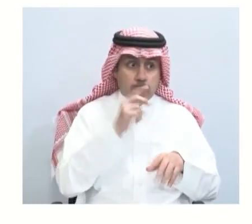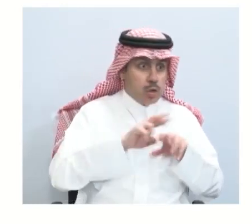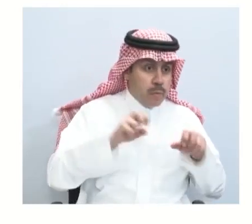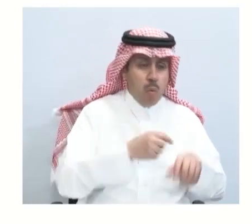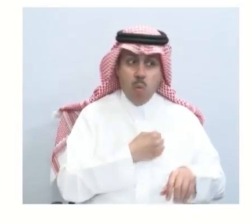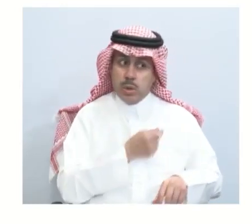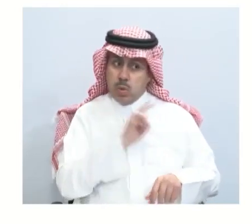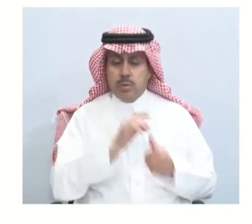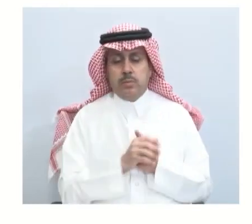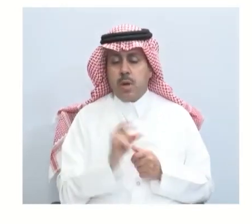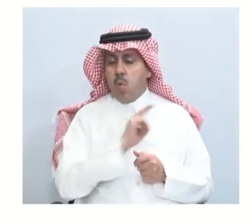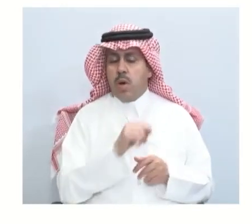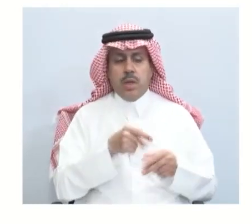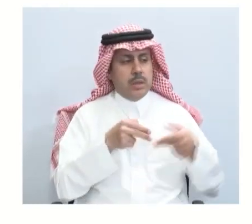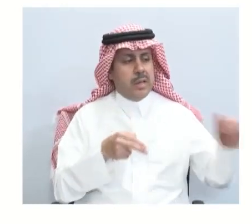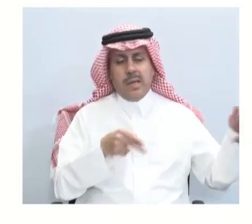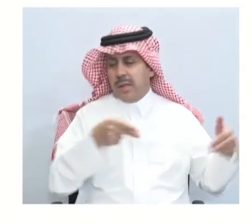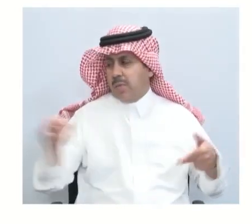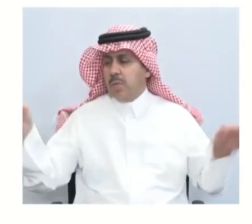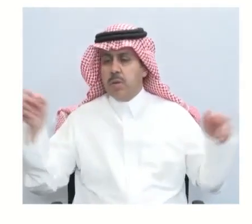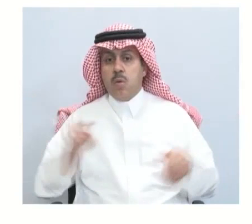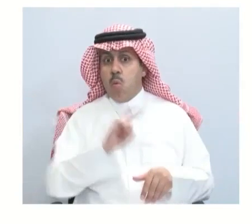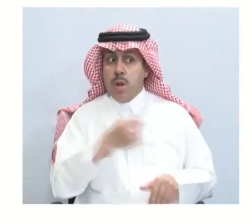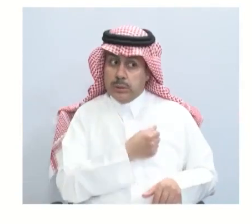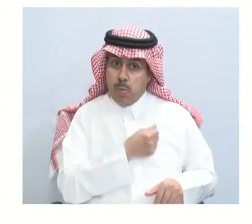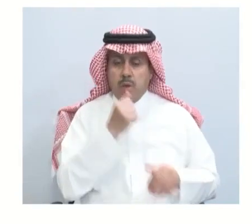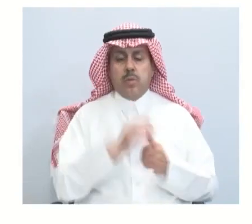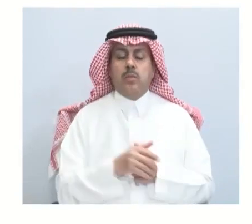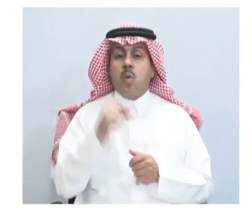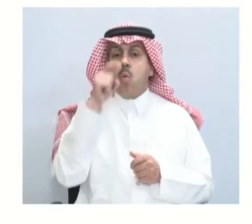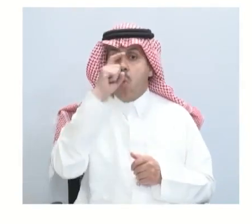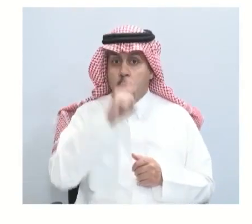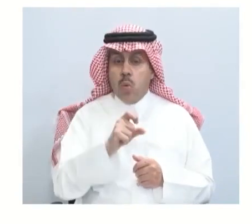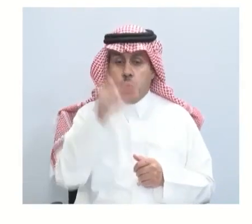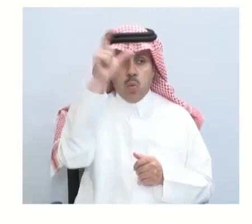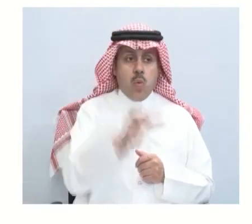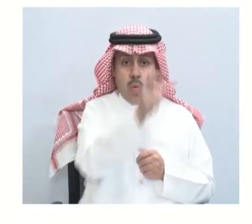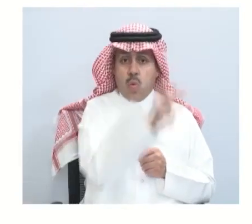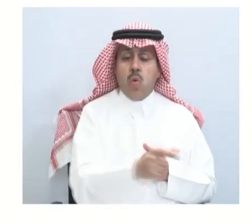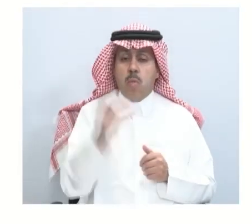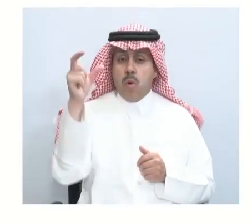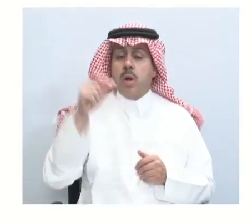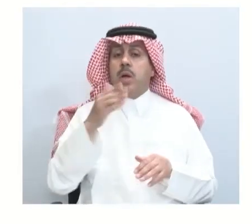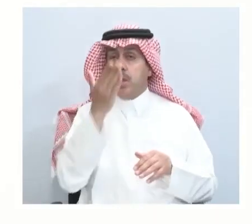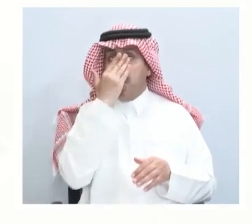تحاسدوا ولا تدابروا ولا تباغضوا وكونوا عباد الله